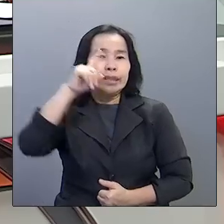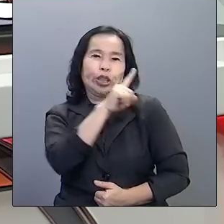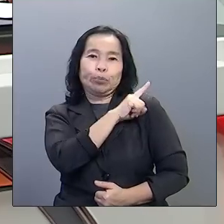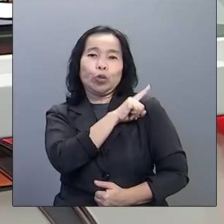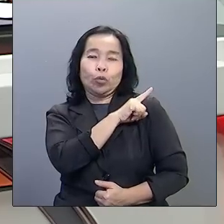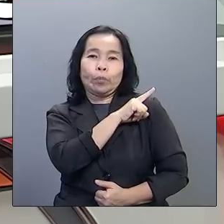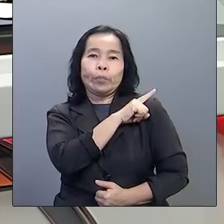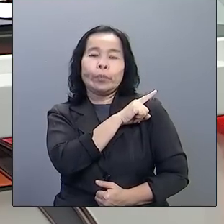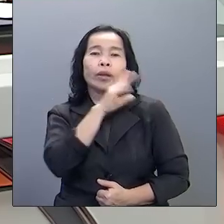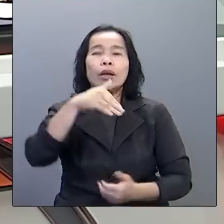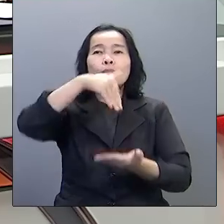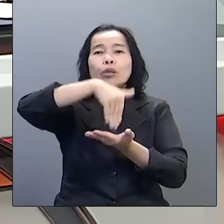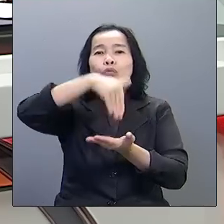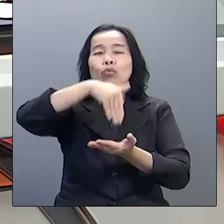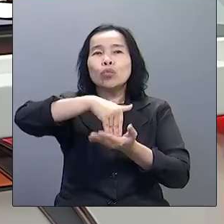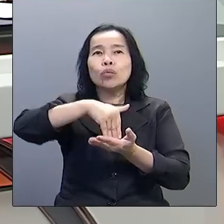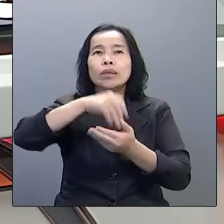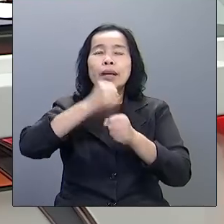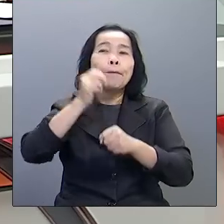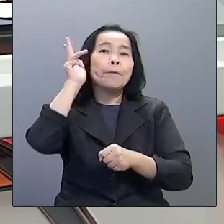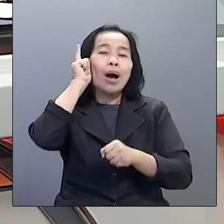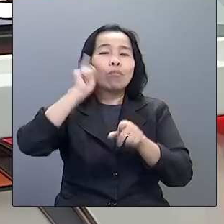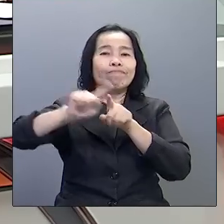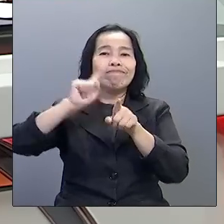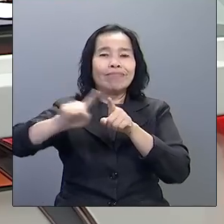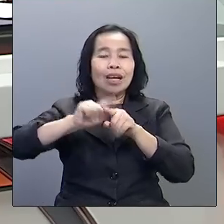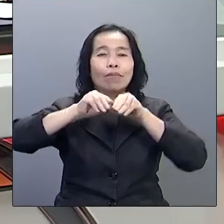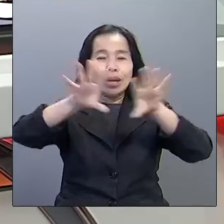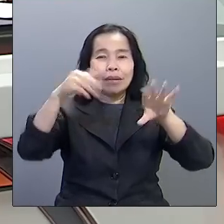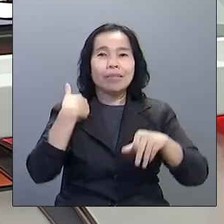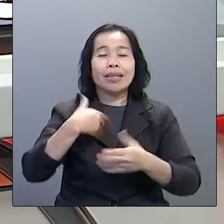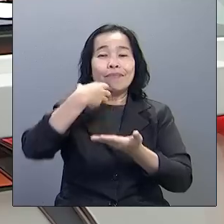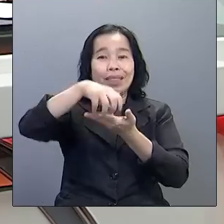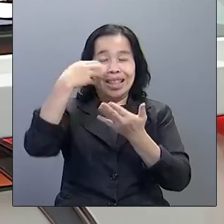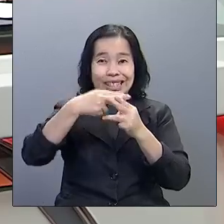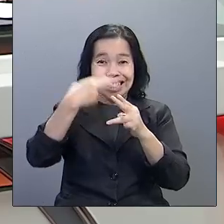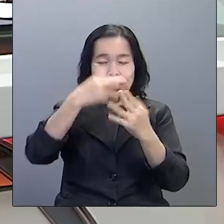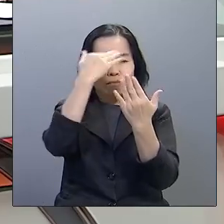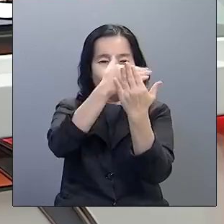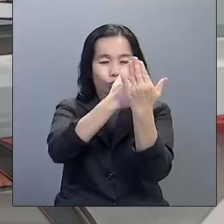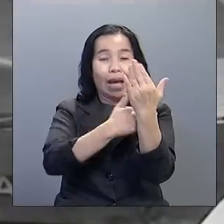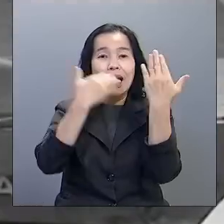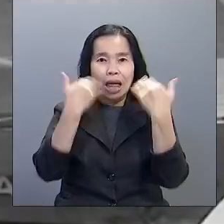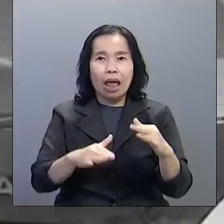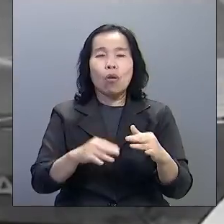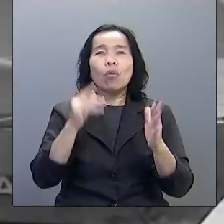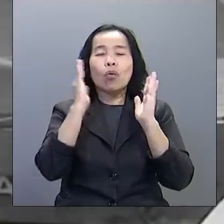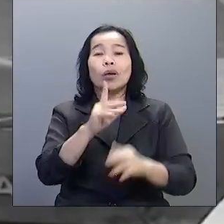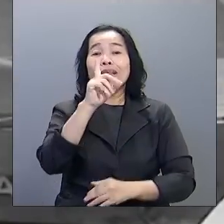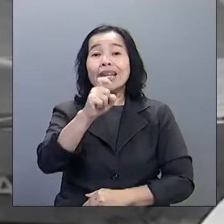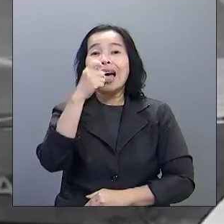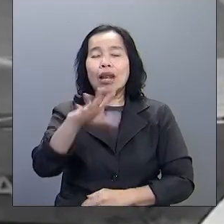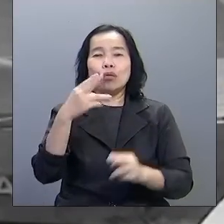พื้นที่เป็นศูนย์บัญชาการด้านข่าวสารนะคะได้รายงานรายชื่อกำลังพลที่พบว่าเสียชีวิตน